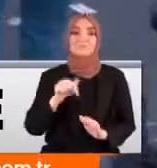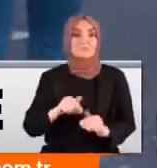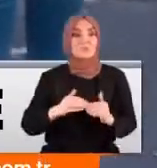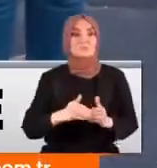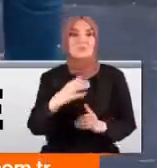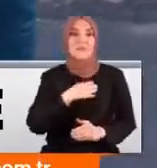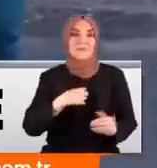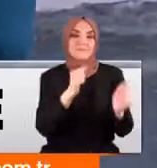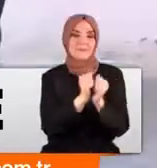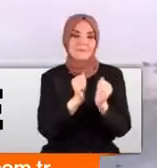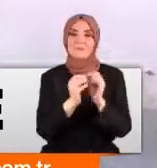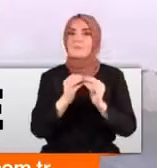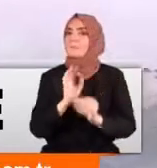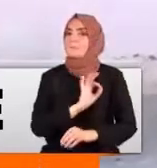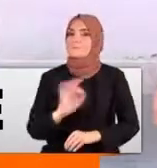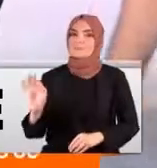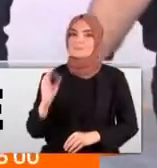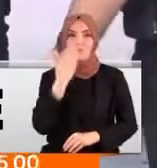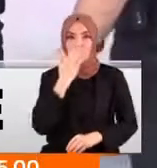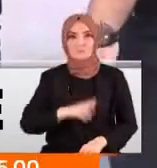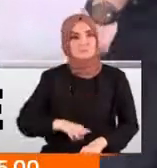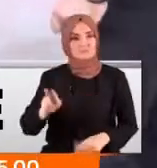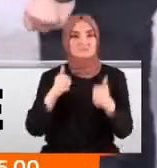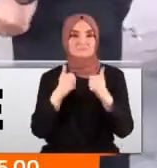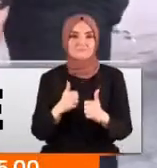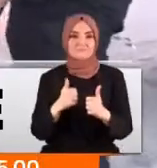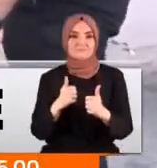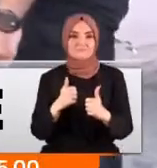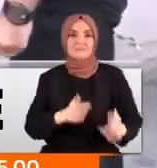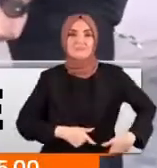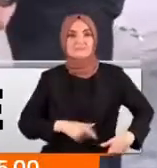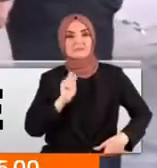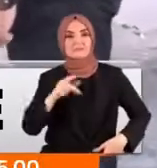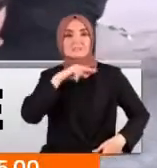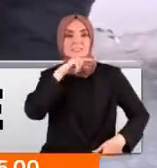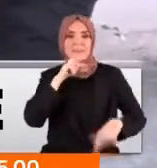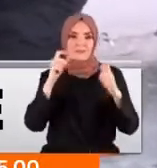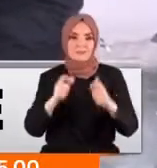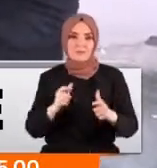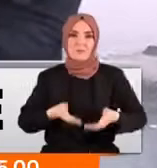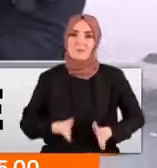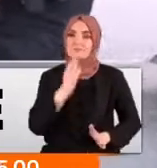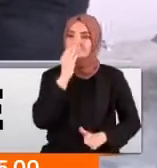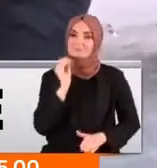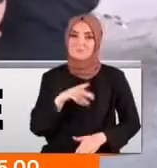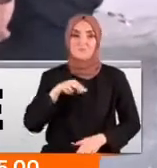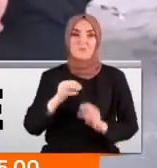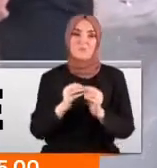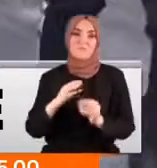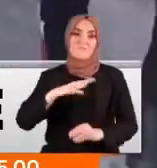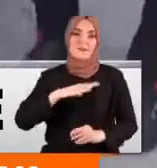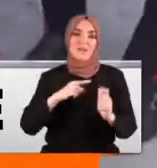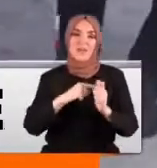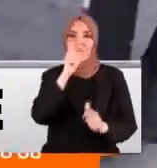şekilde gidip gelebilecek. Hatay İskenderun'da doğuştan yürüme güçlüğü çeken 12 yaşındaki Ecem Atar okula gidip gelmekte sorun